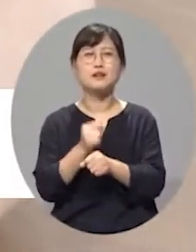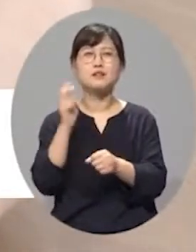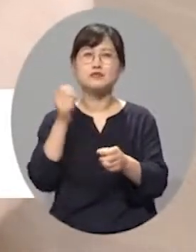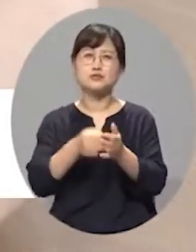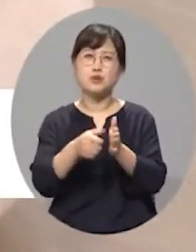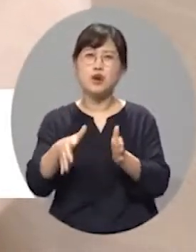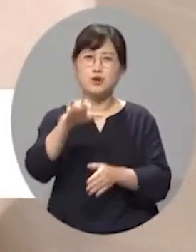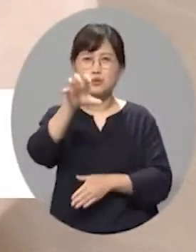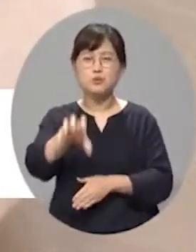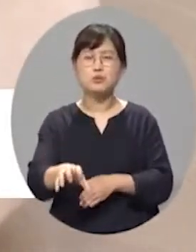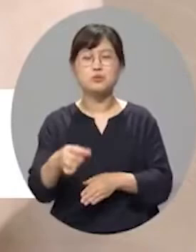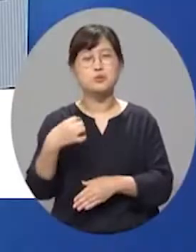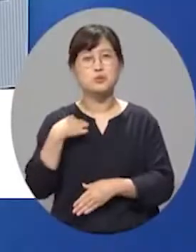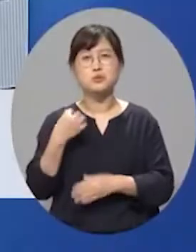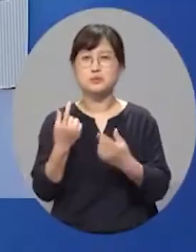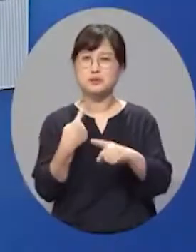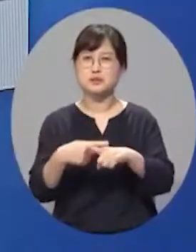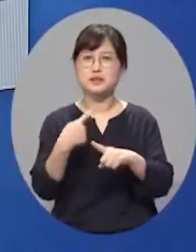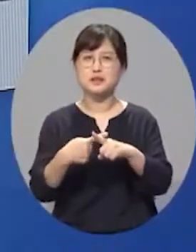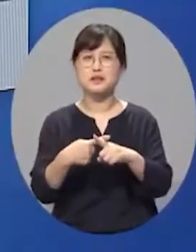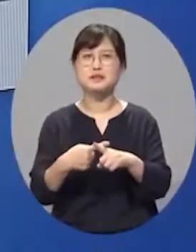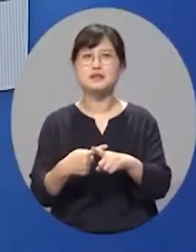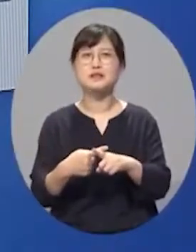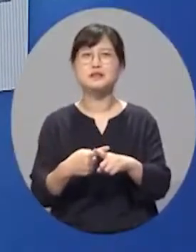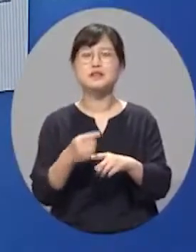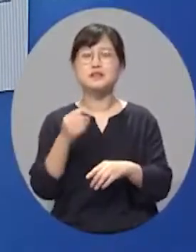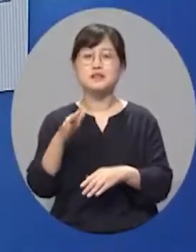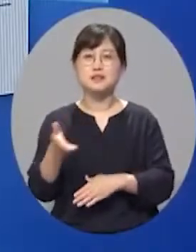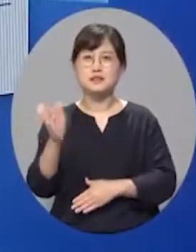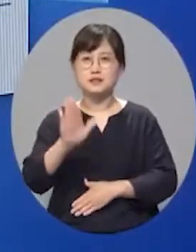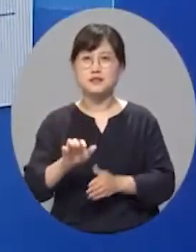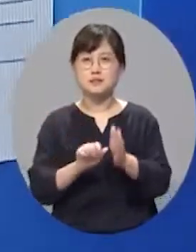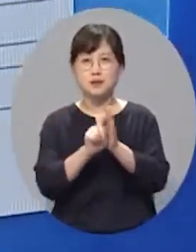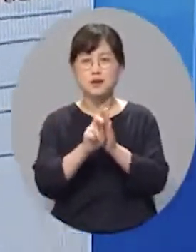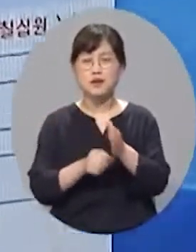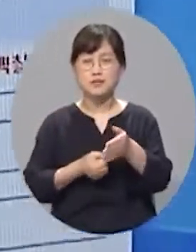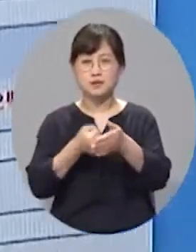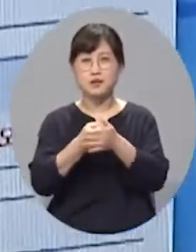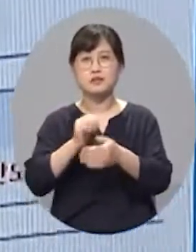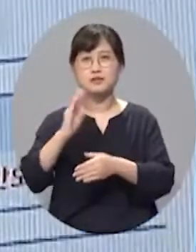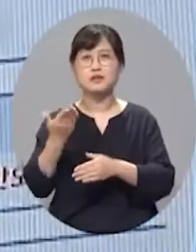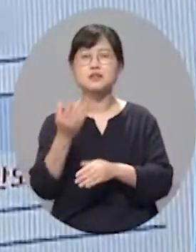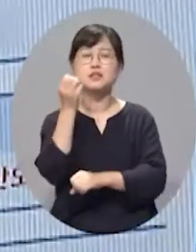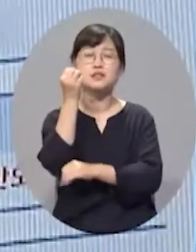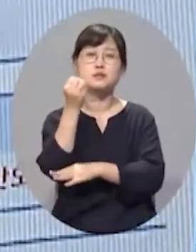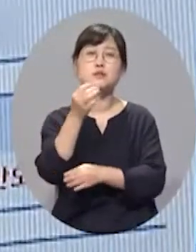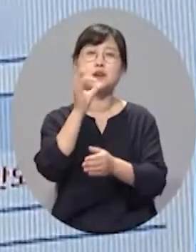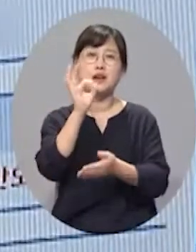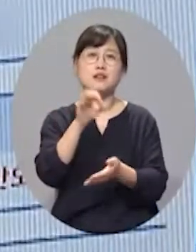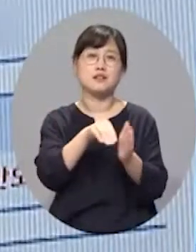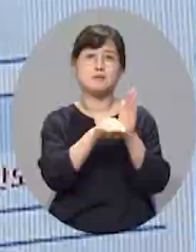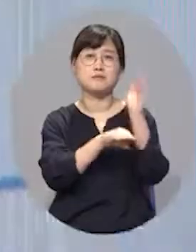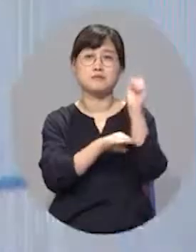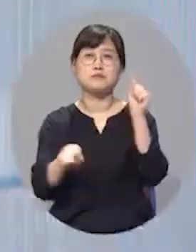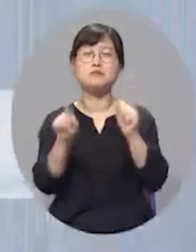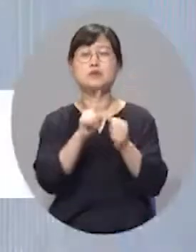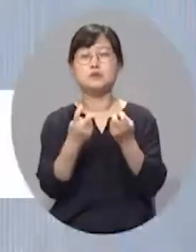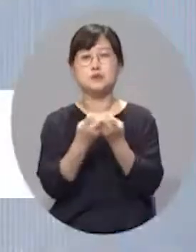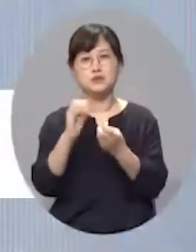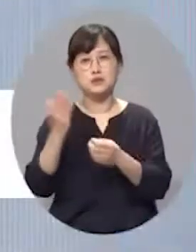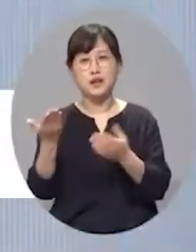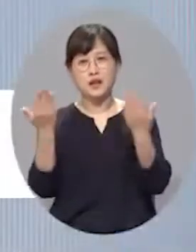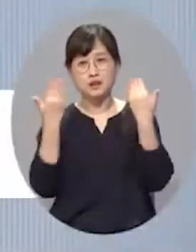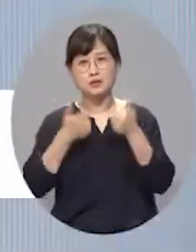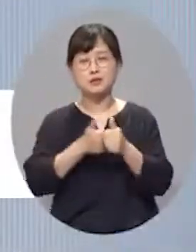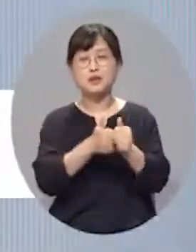그렇고 가격 차이가 날 이유는 그렇다면 입찰에서 기준으로 삼는 기초 가격은 어떨까? 학교별로 차이는